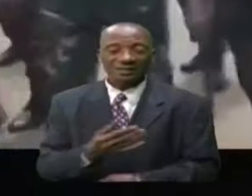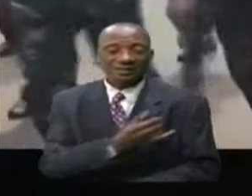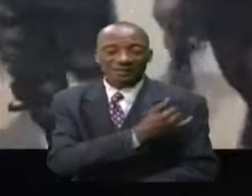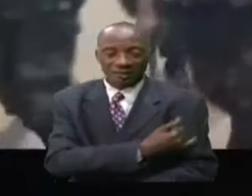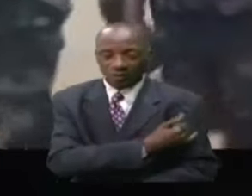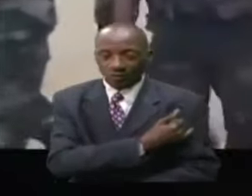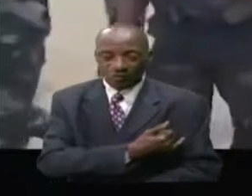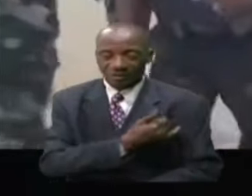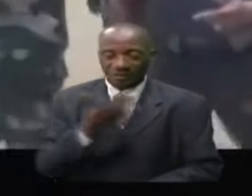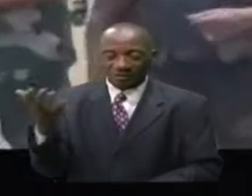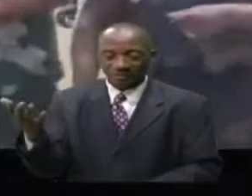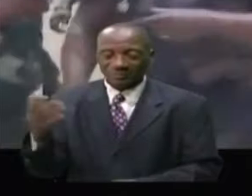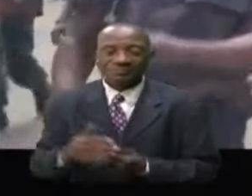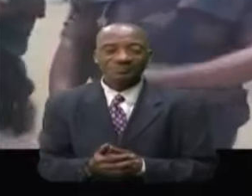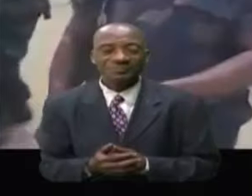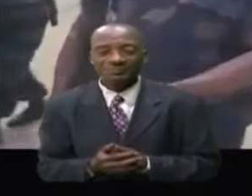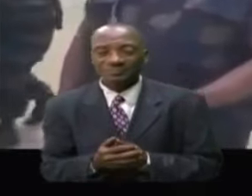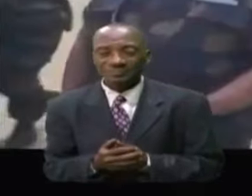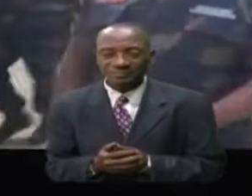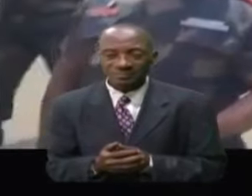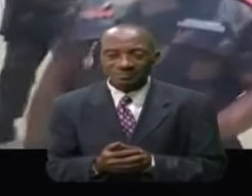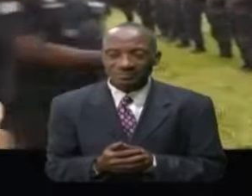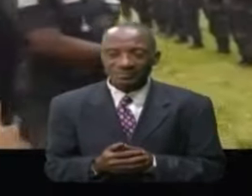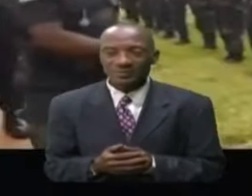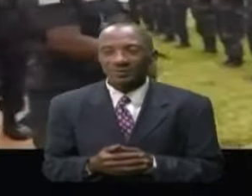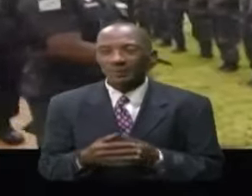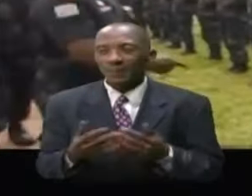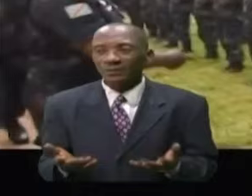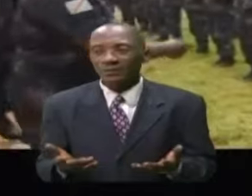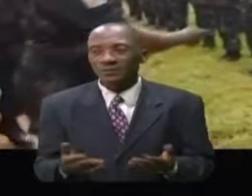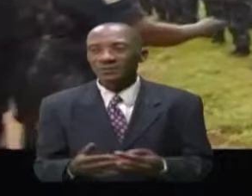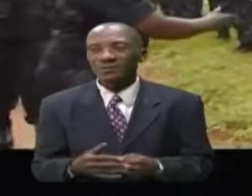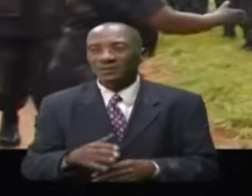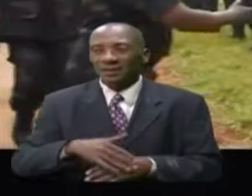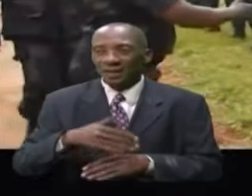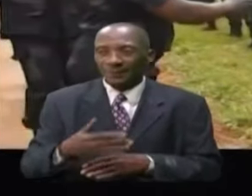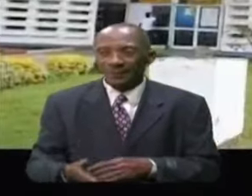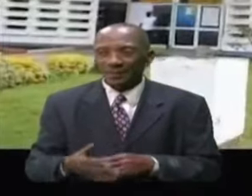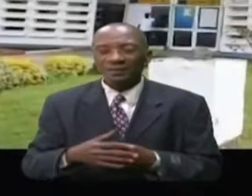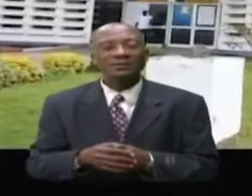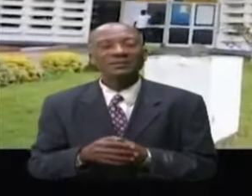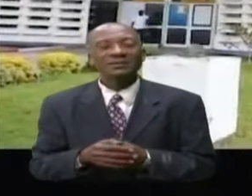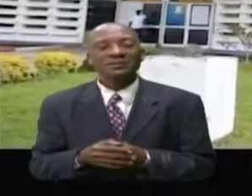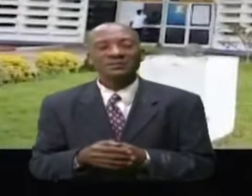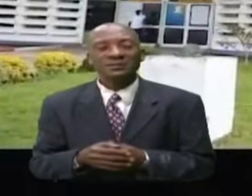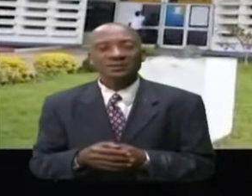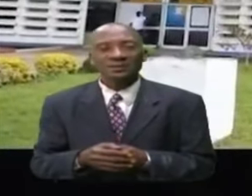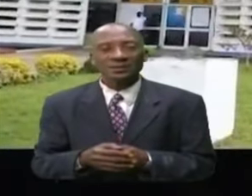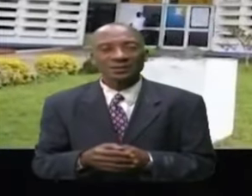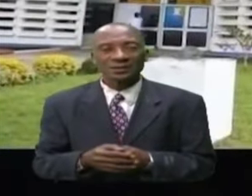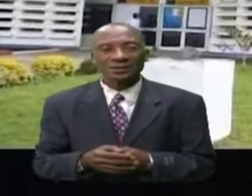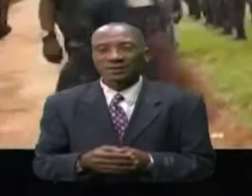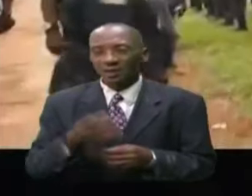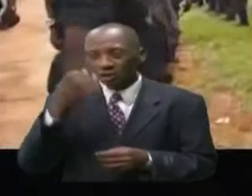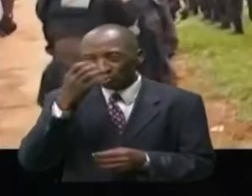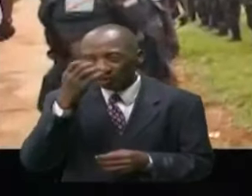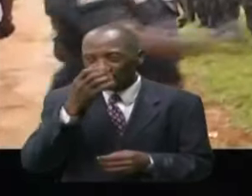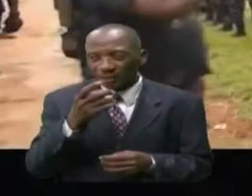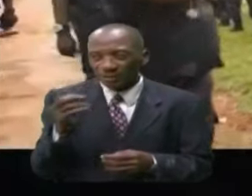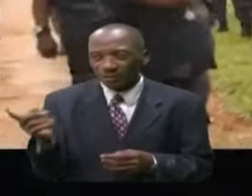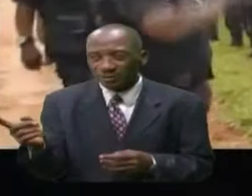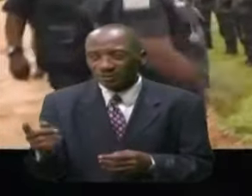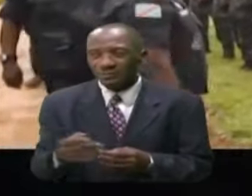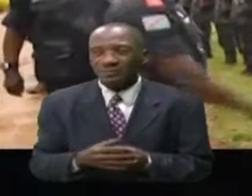partie orientale de la RDC après l'étape du site Kivu, le Grand et le Petit Nord, dont Goma et